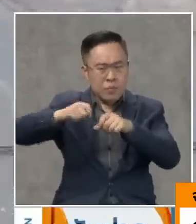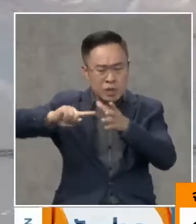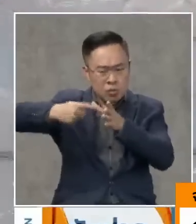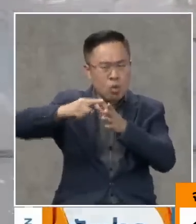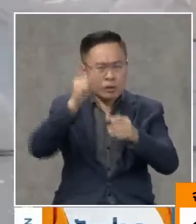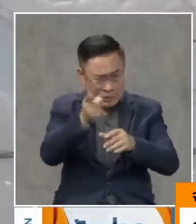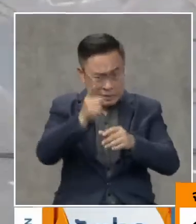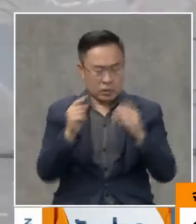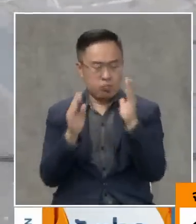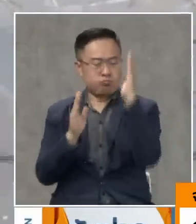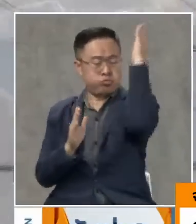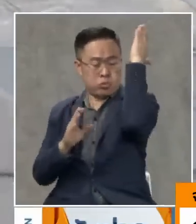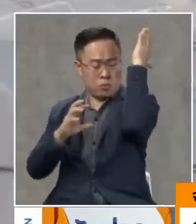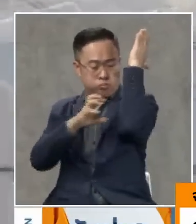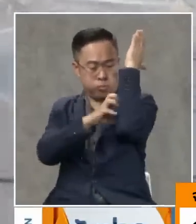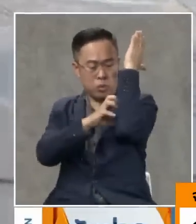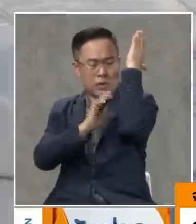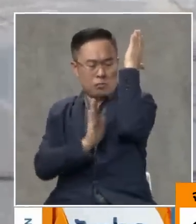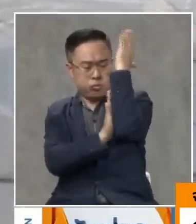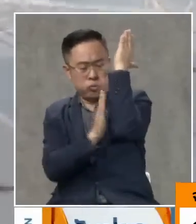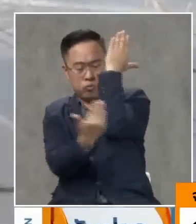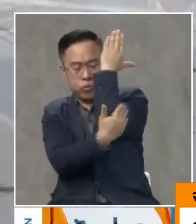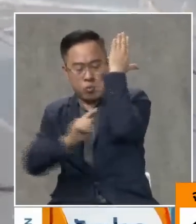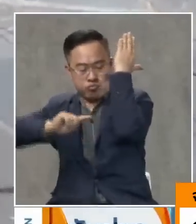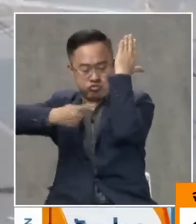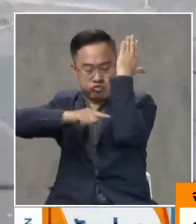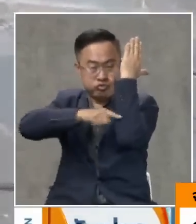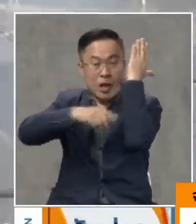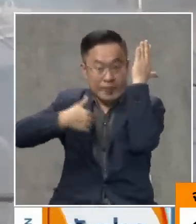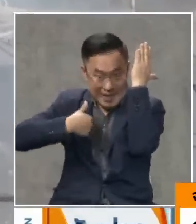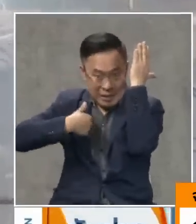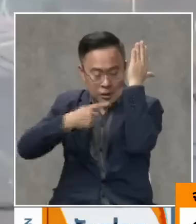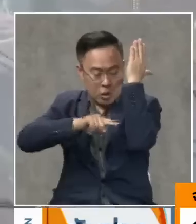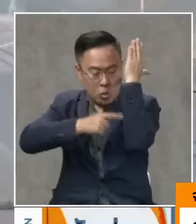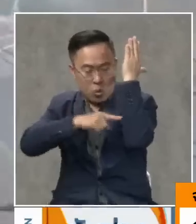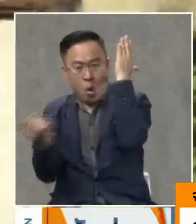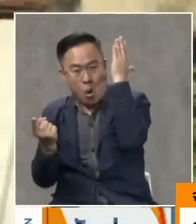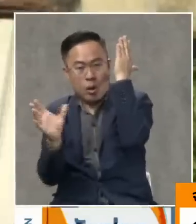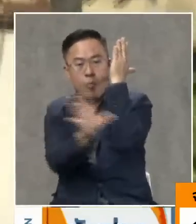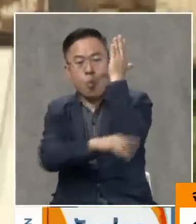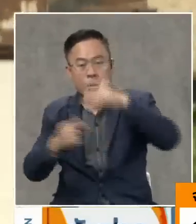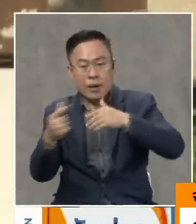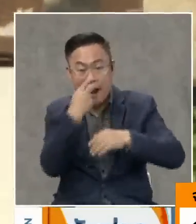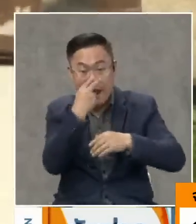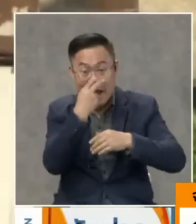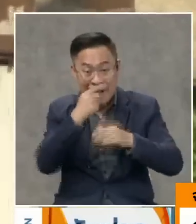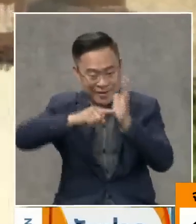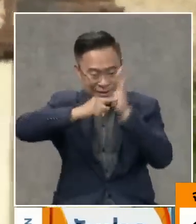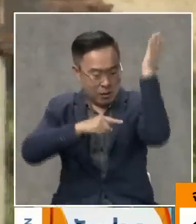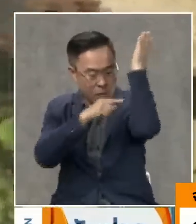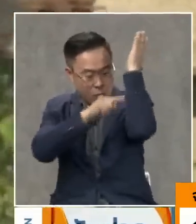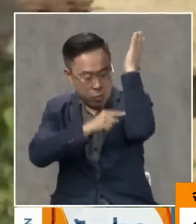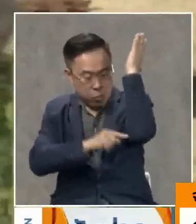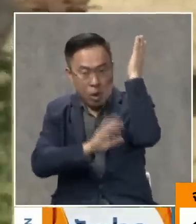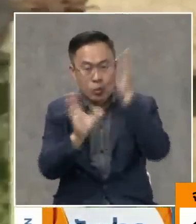ล้มขนาดนี้คุณผู้ชมคะหลังเกิดเหตุนะคะผู้จัดการการไฟฟ้าส่วนภูมิภาคลพบุรีคุณเฉลียวโก่งเกษตรค่ะระดม